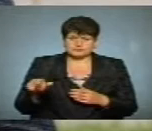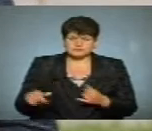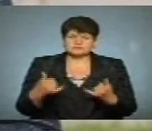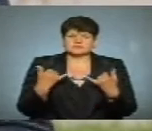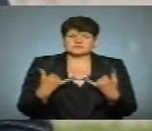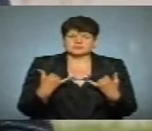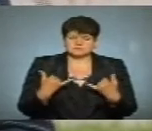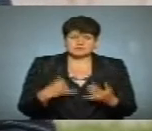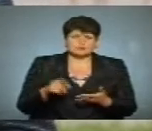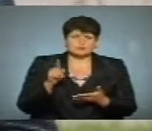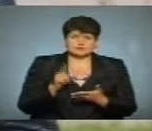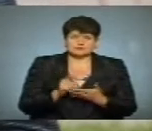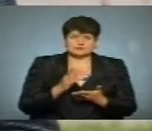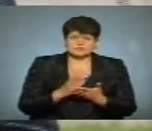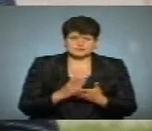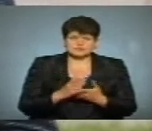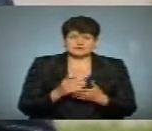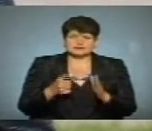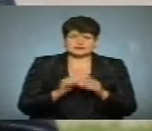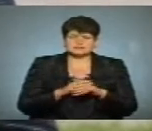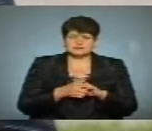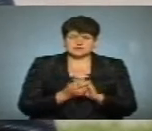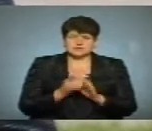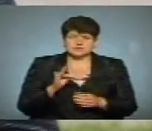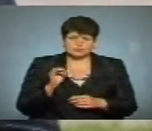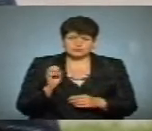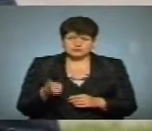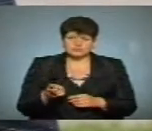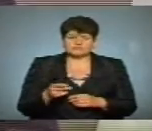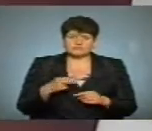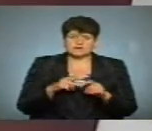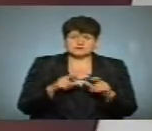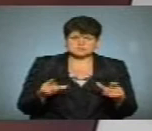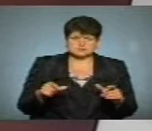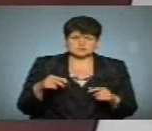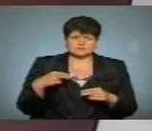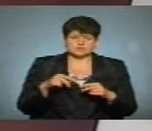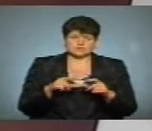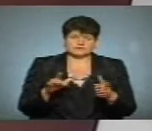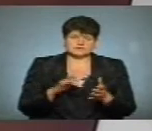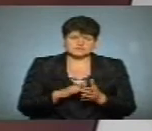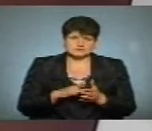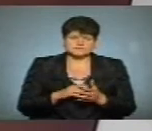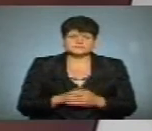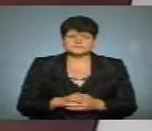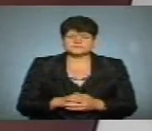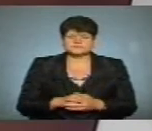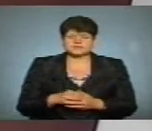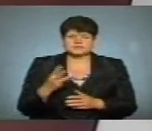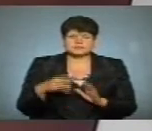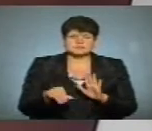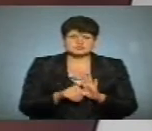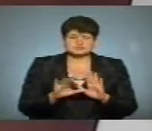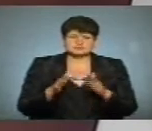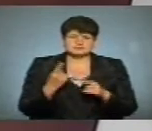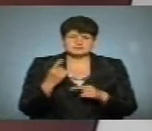Відтепер обов'язковою є дезінфекція рук на вході у магазини і торгові центри. 36 нових випадків коронавірусу за добу